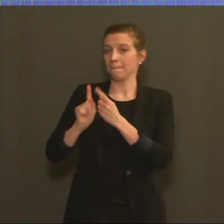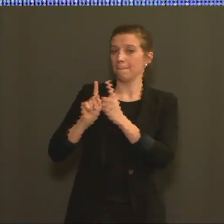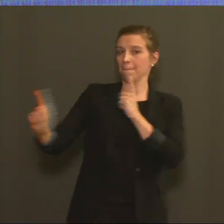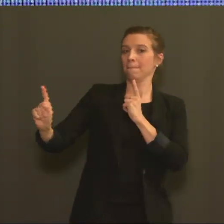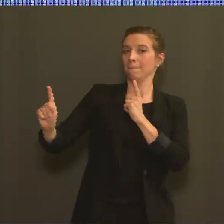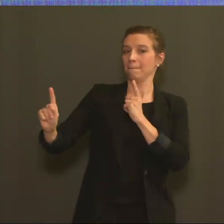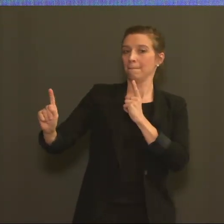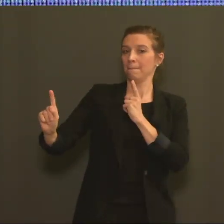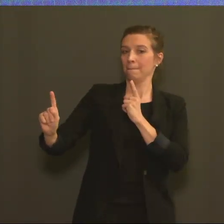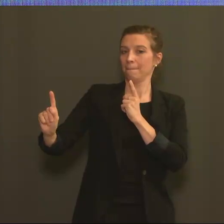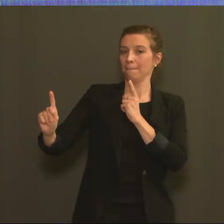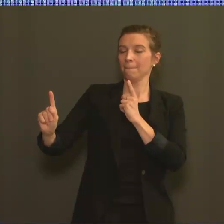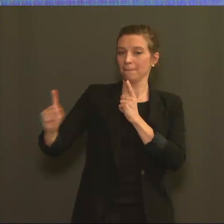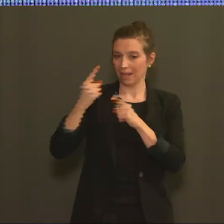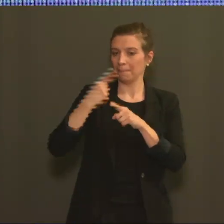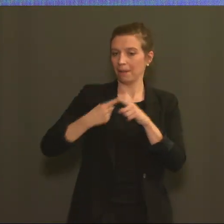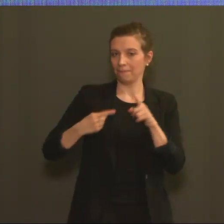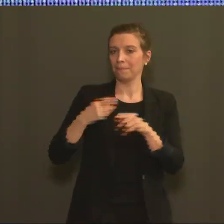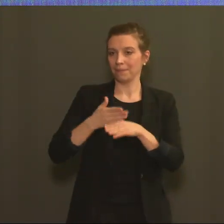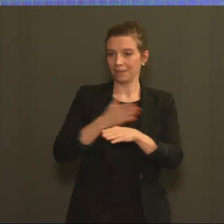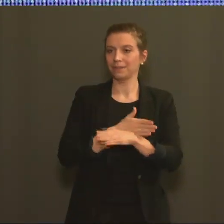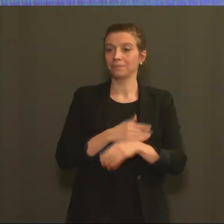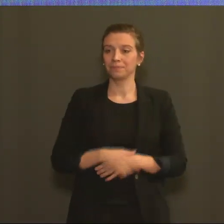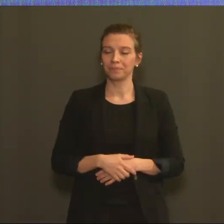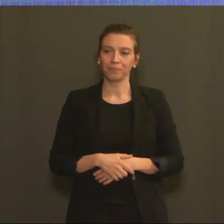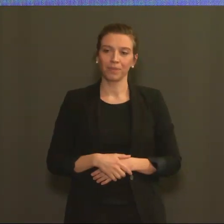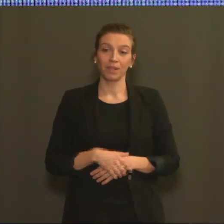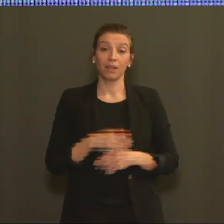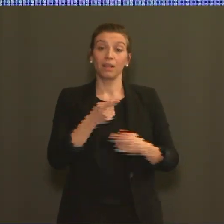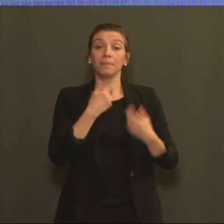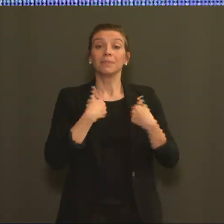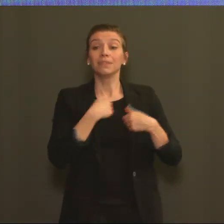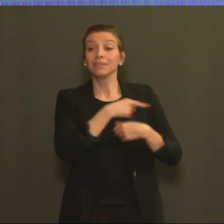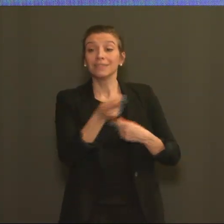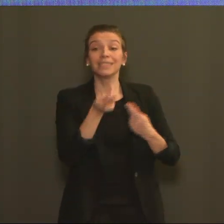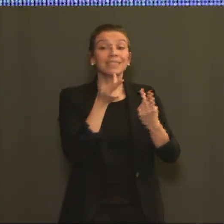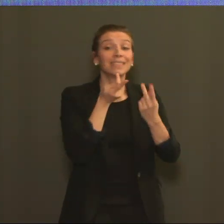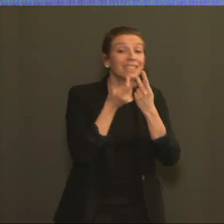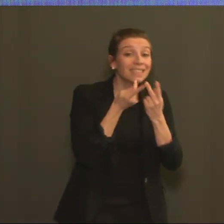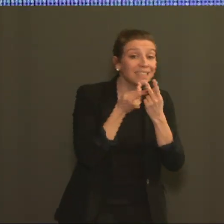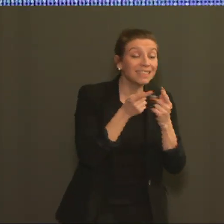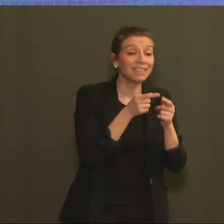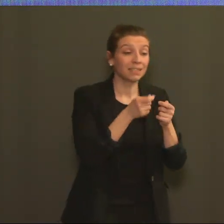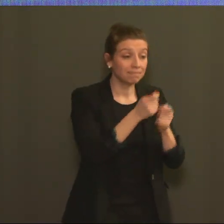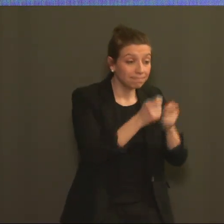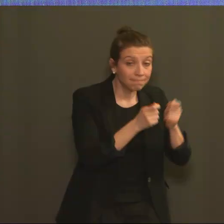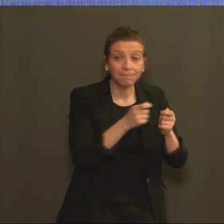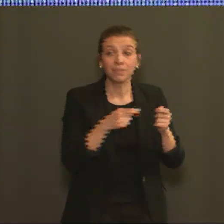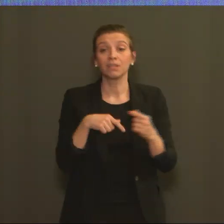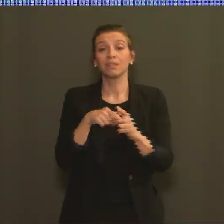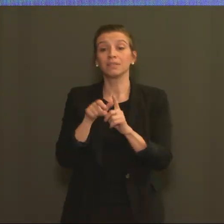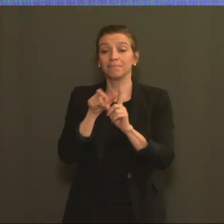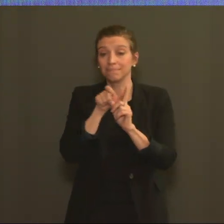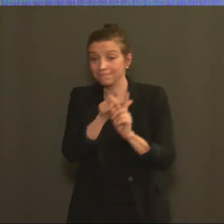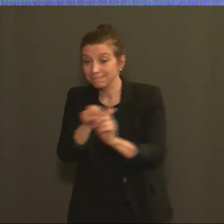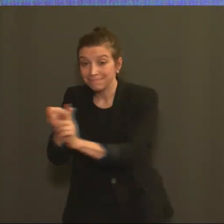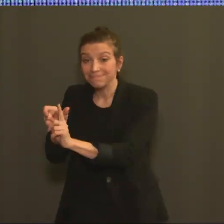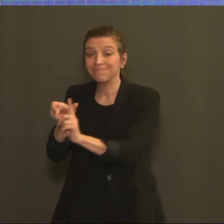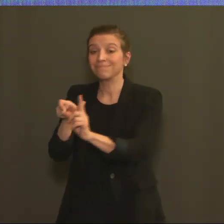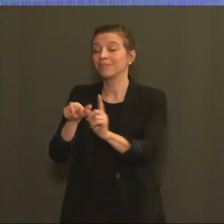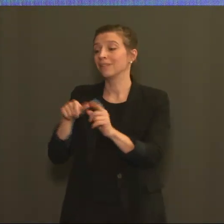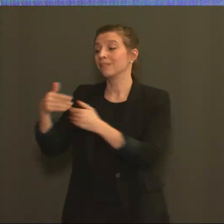testen opsporen van contactpersonen en quarantaine blijven nog steeds cruciale wapens laat u dus snel